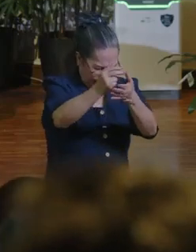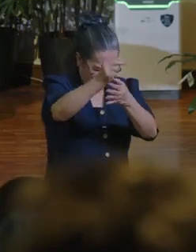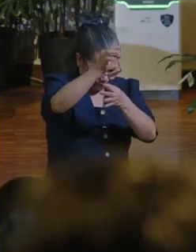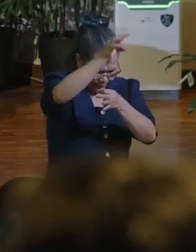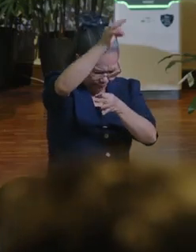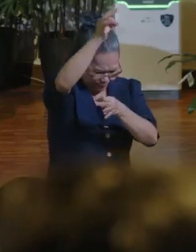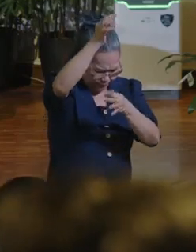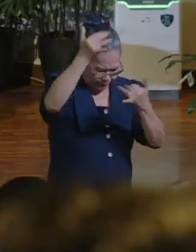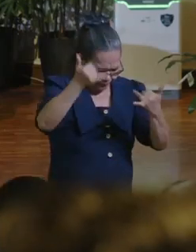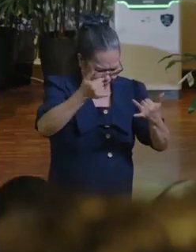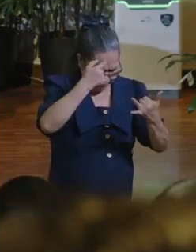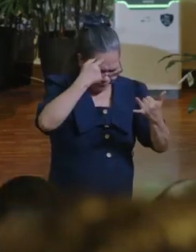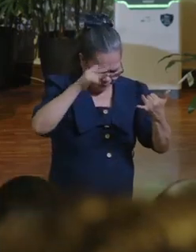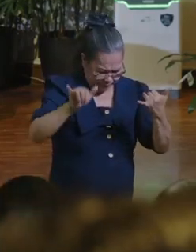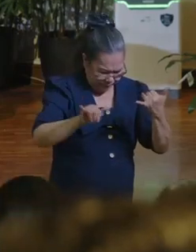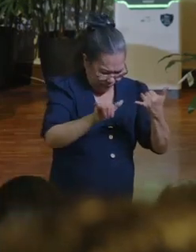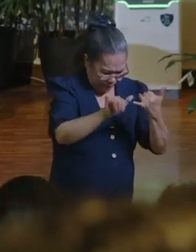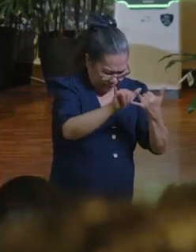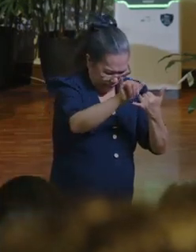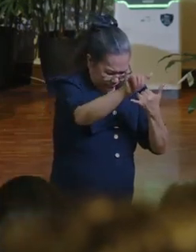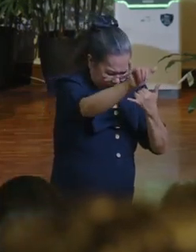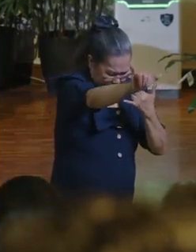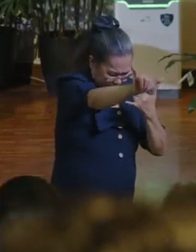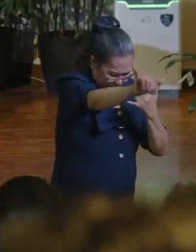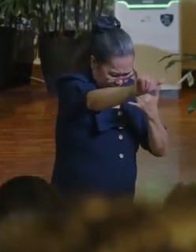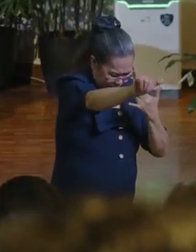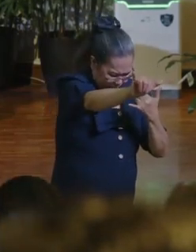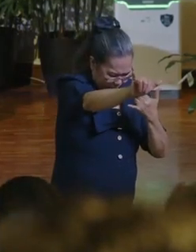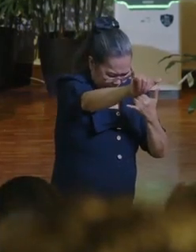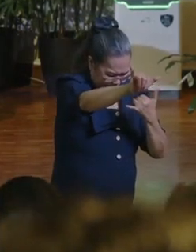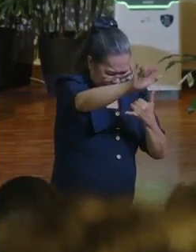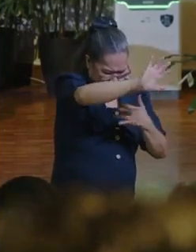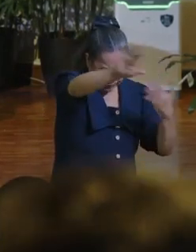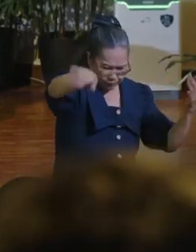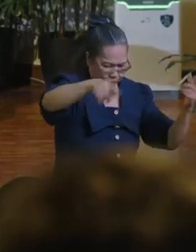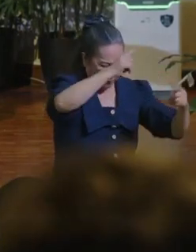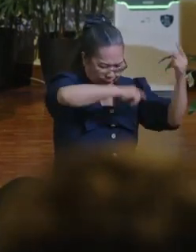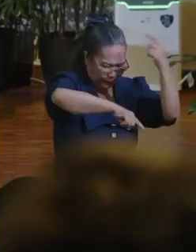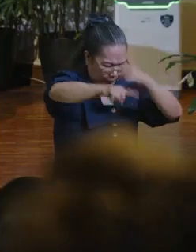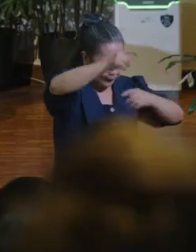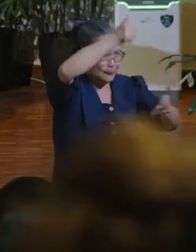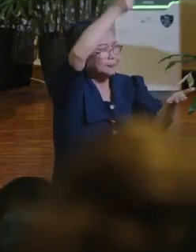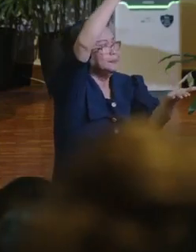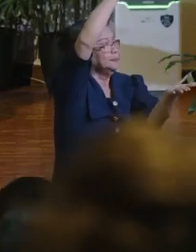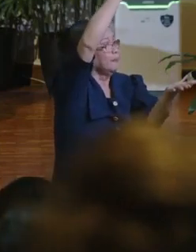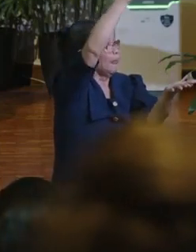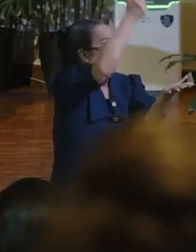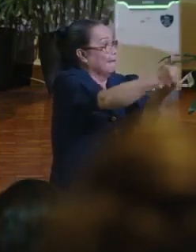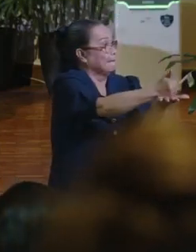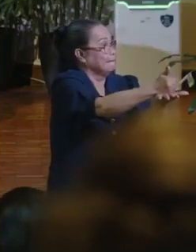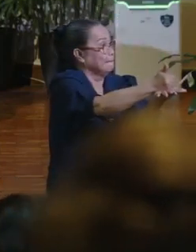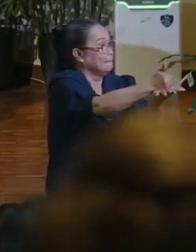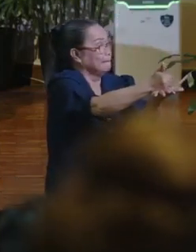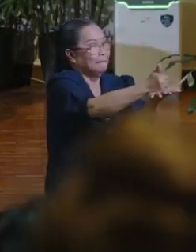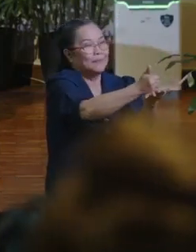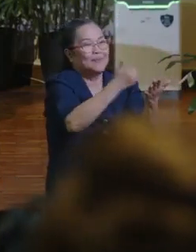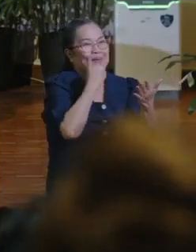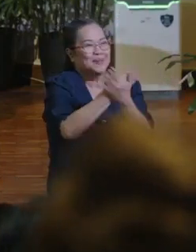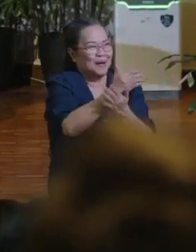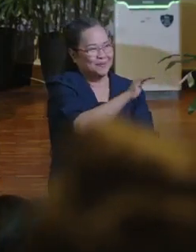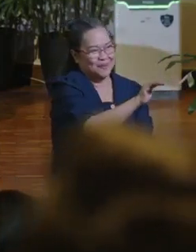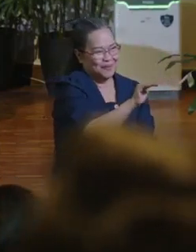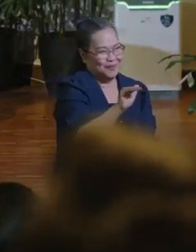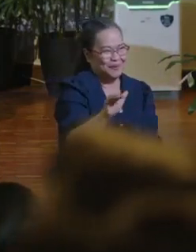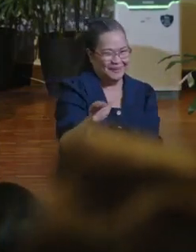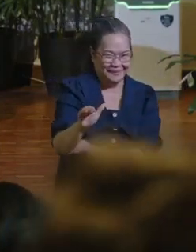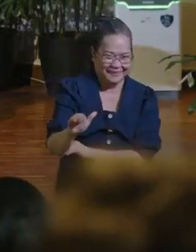Banal magmula ngayon at magpasawalang hanggan. At ang lahat ang nagsabi ng Amen. Magandang hapon po.